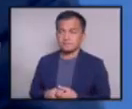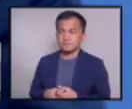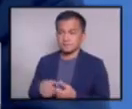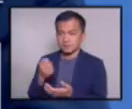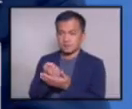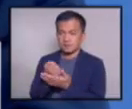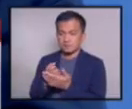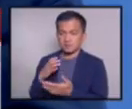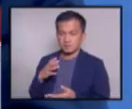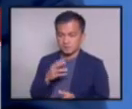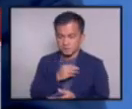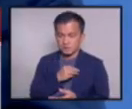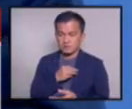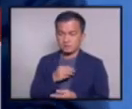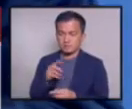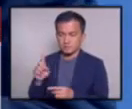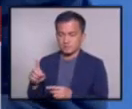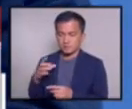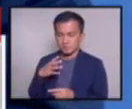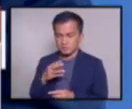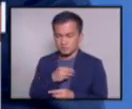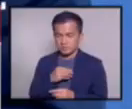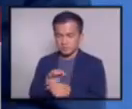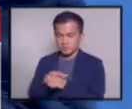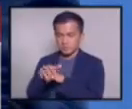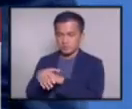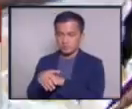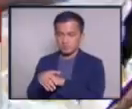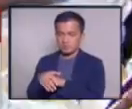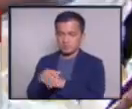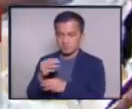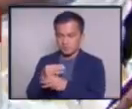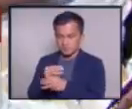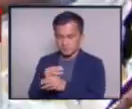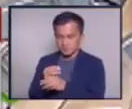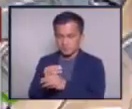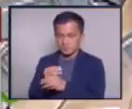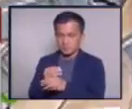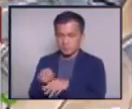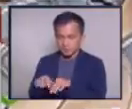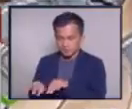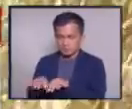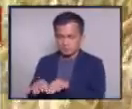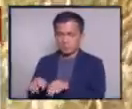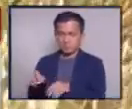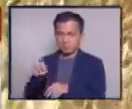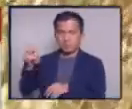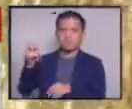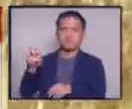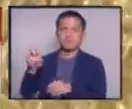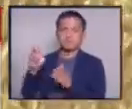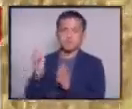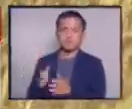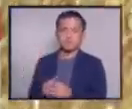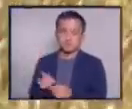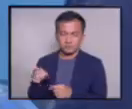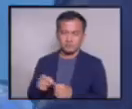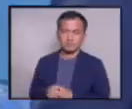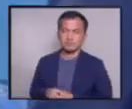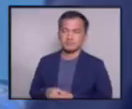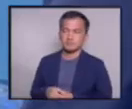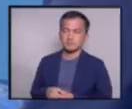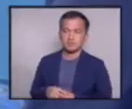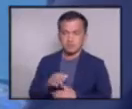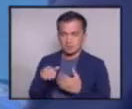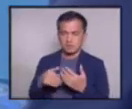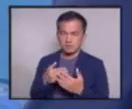economic committees. Siguro kung merong isang committee that covers manufacturing at agrikultura, tourism, Yun. Well, lahat